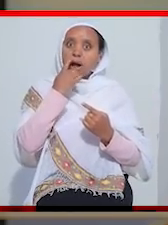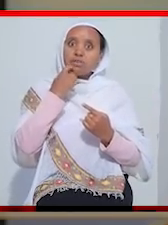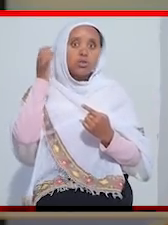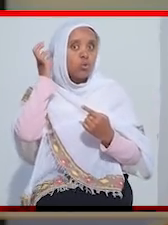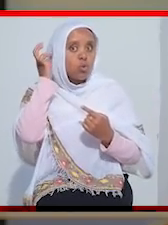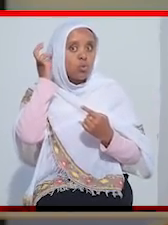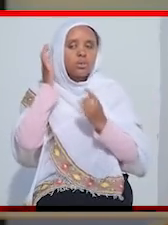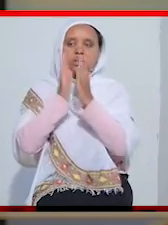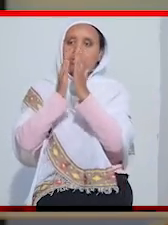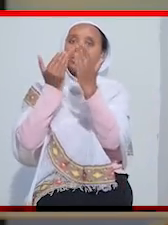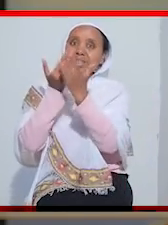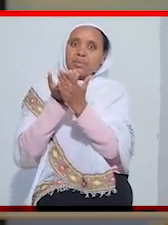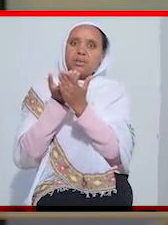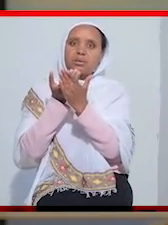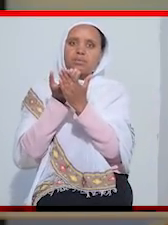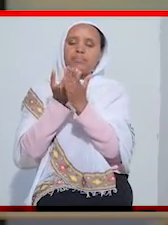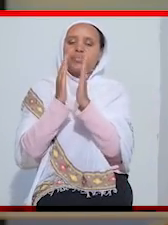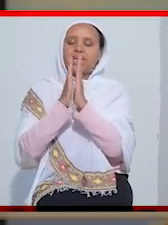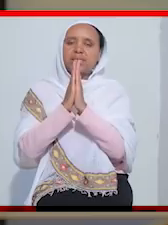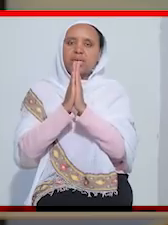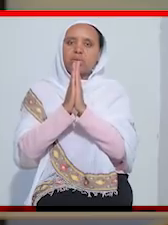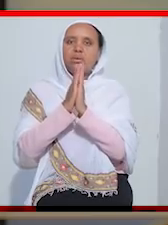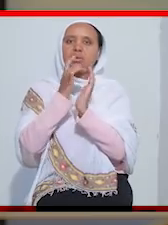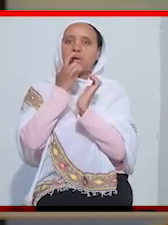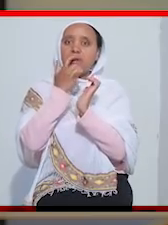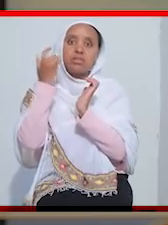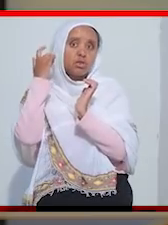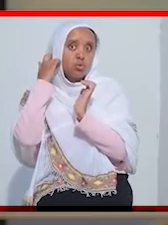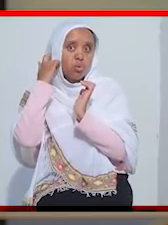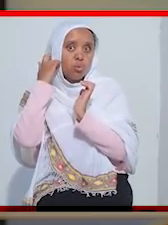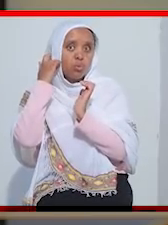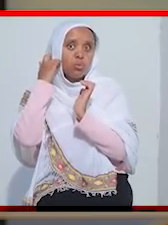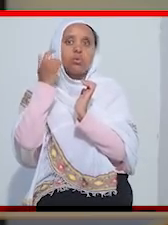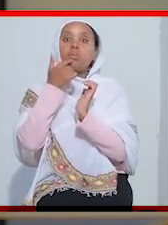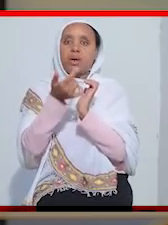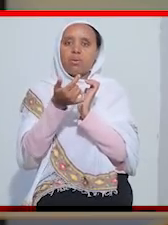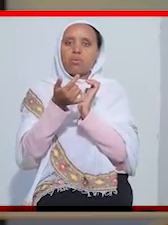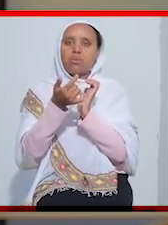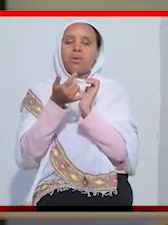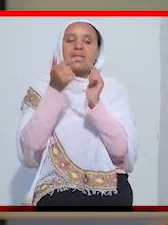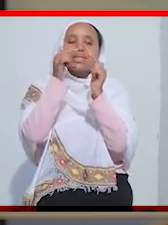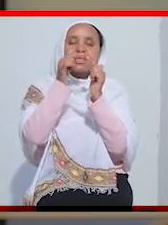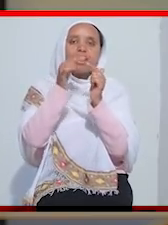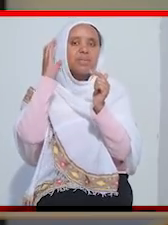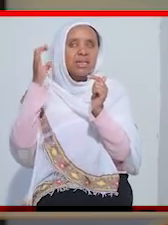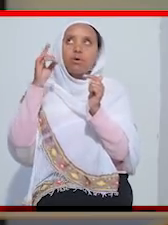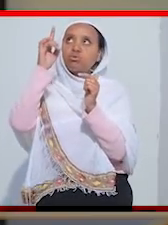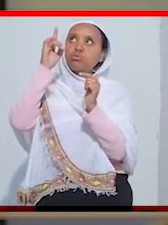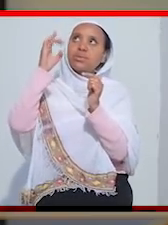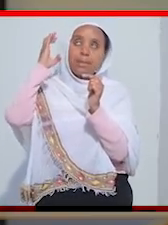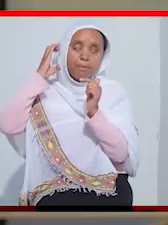ጆሮ ካፉ አፍ ከጆሮ ጸሎቱ እስከሚደርስ ድረስ ጸሎት እማፍ እስከ እዝን ካፍ እስከ ጆሮ ነው